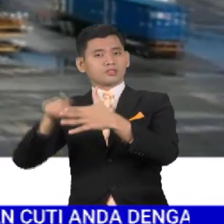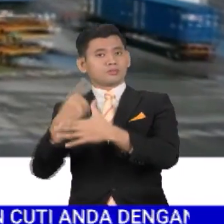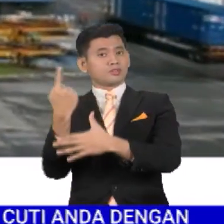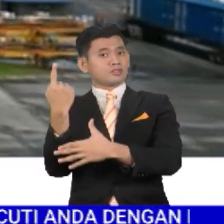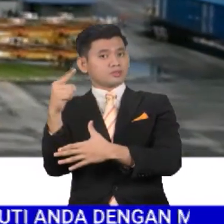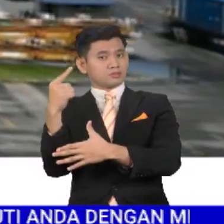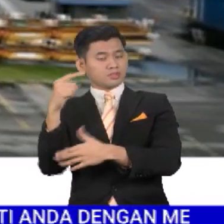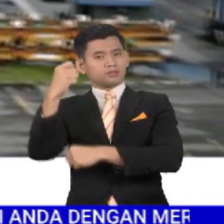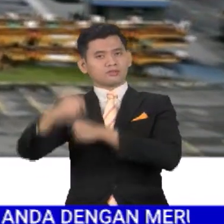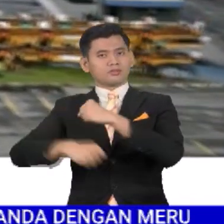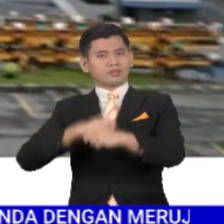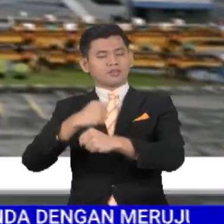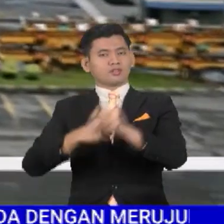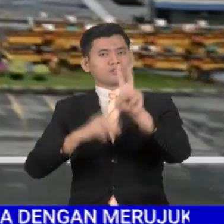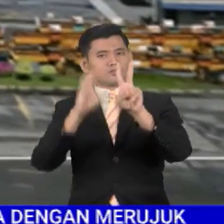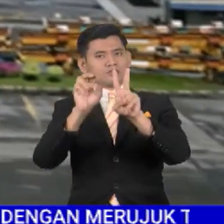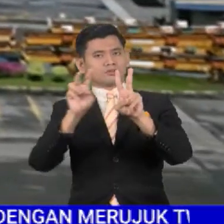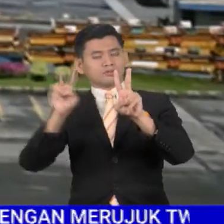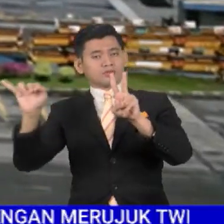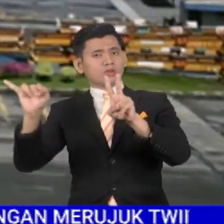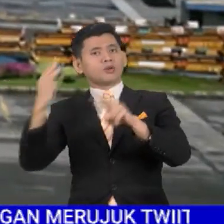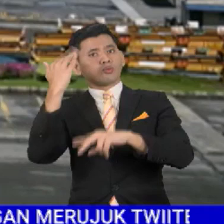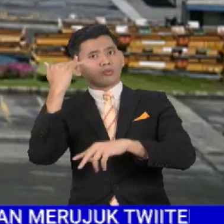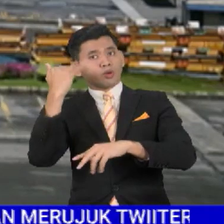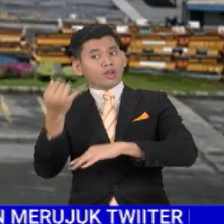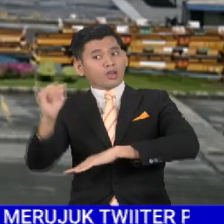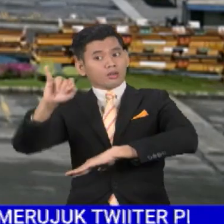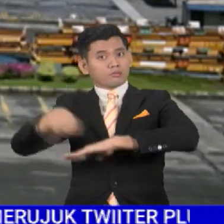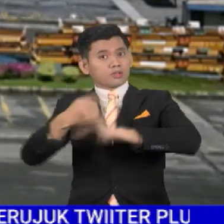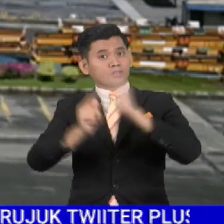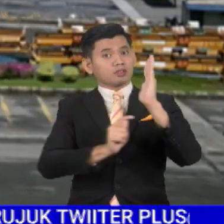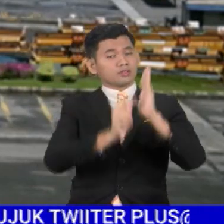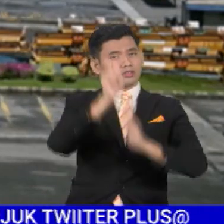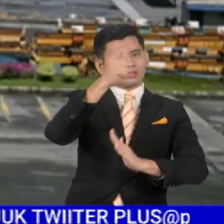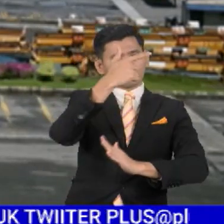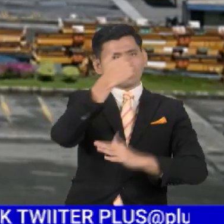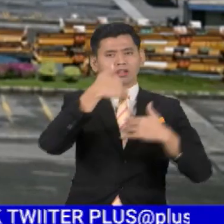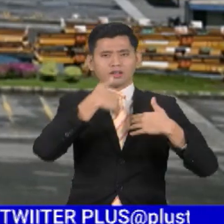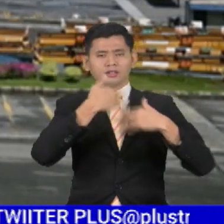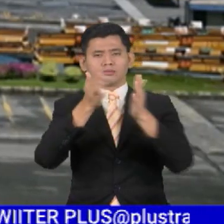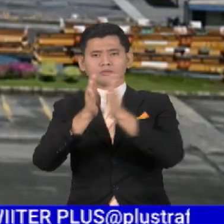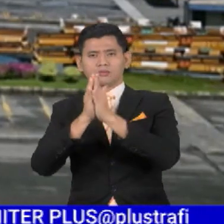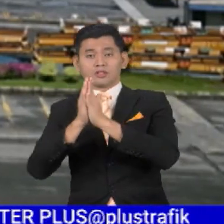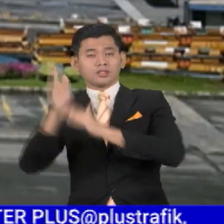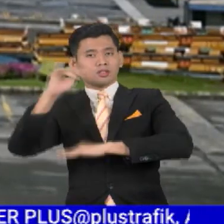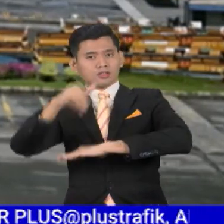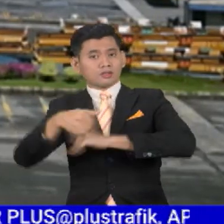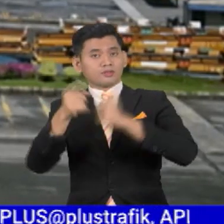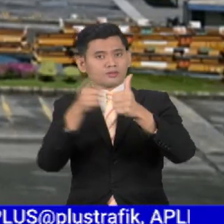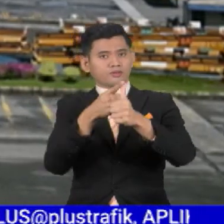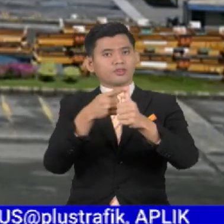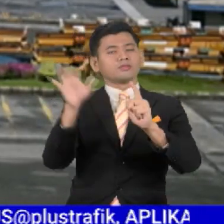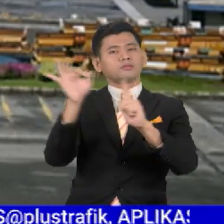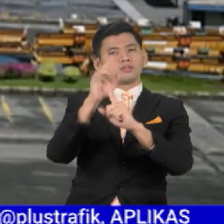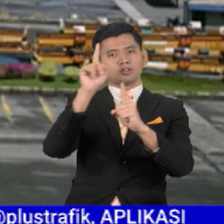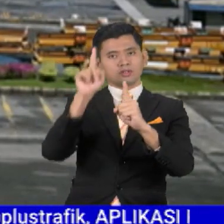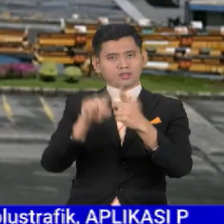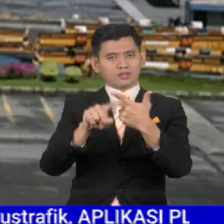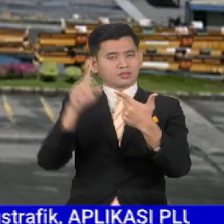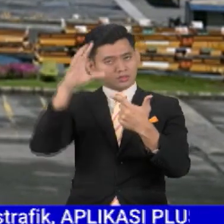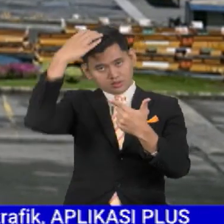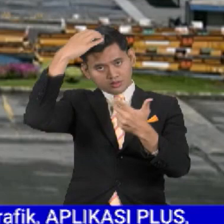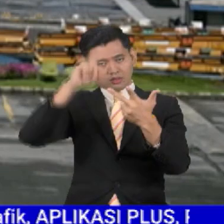sebelumnya peningkatan impor dipacu oleh import yang tinggi dari beberapa Negeri termasuk pulau Pinang Selangor